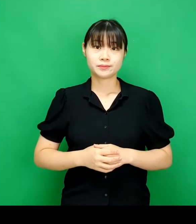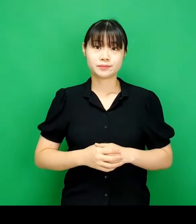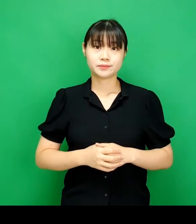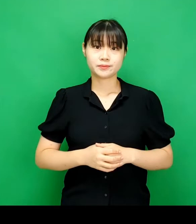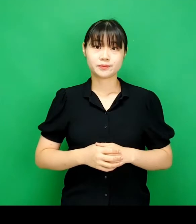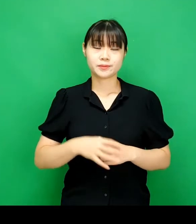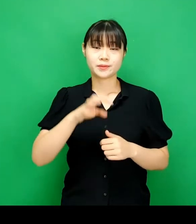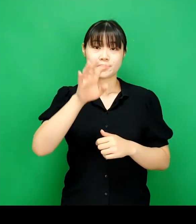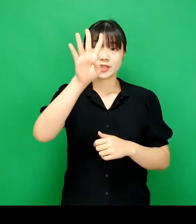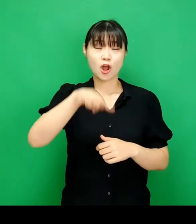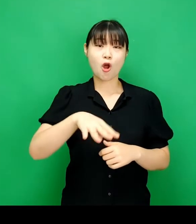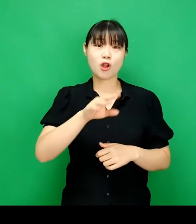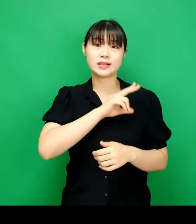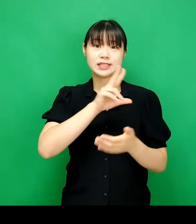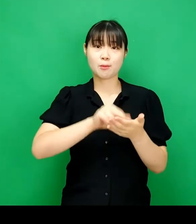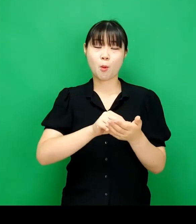있습니다.